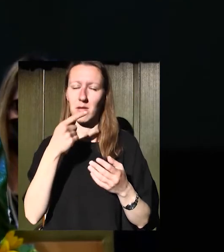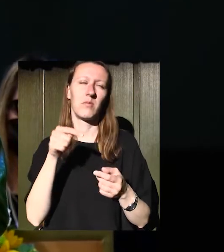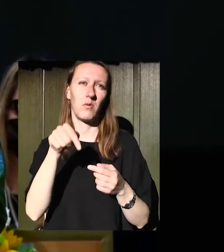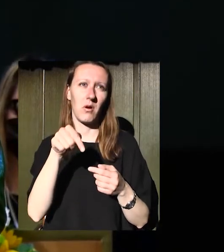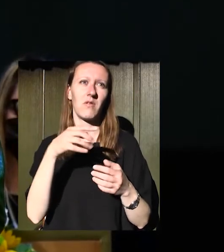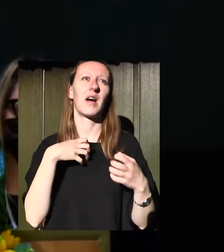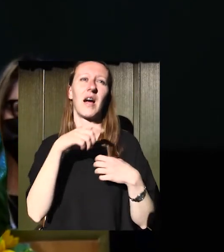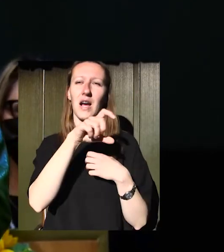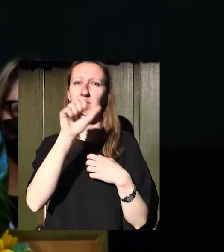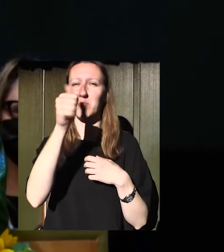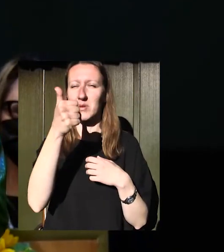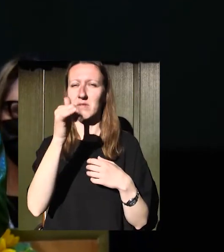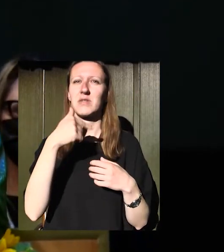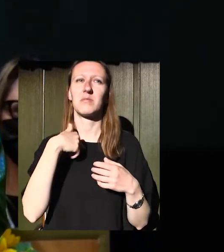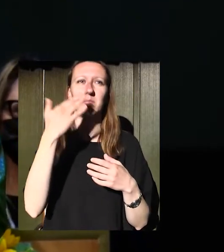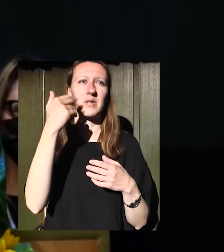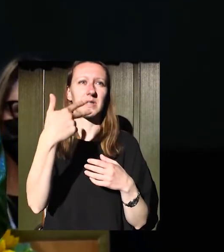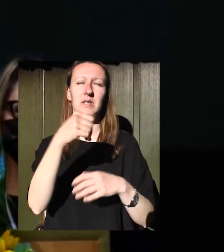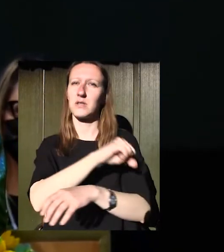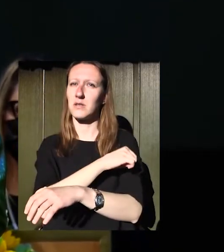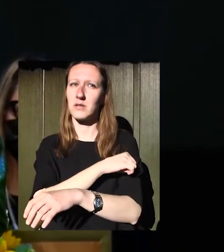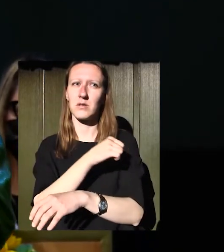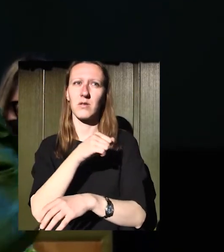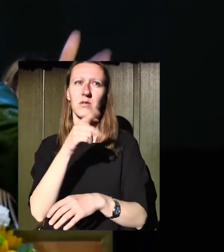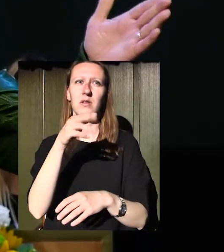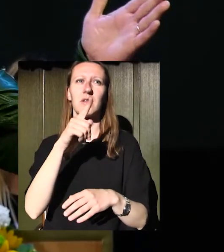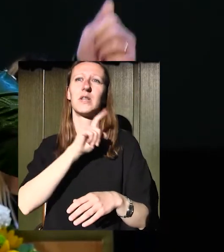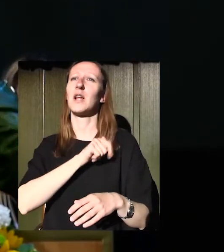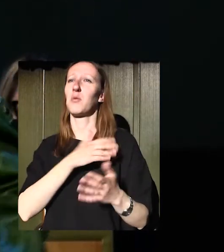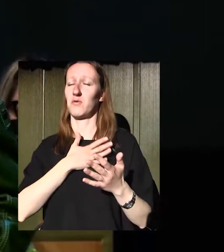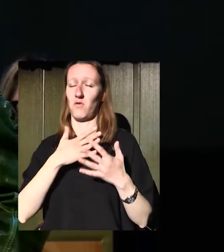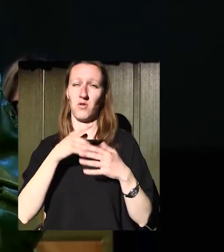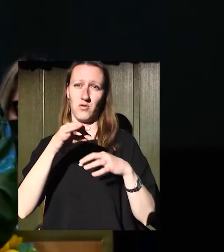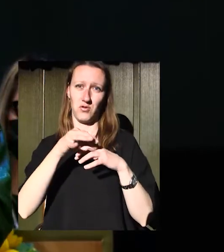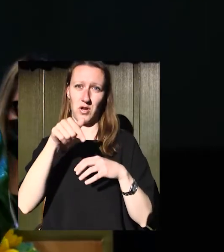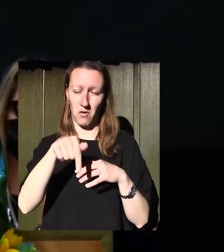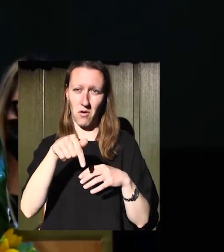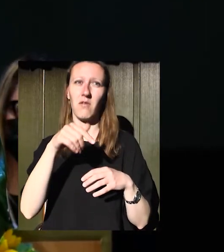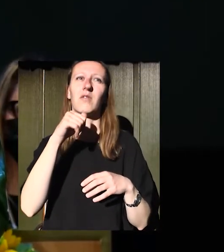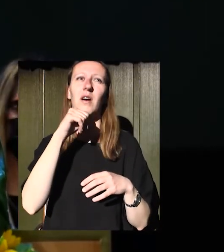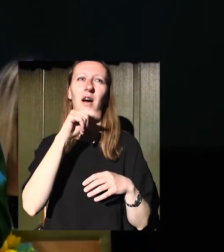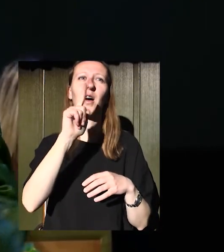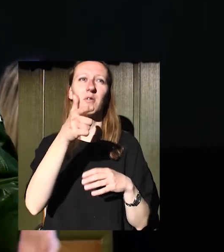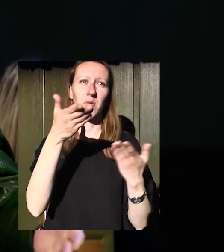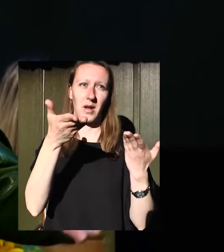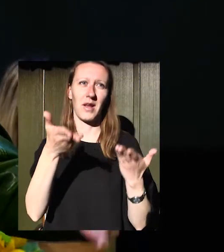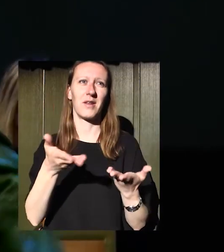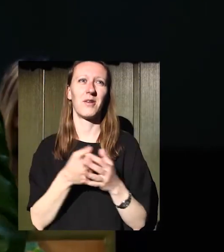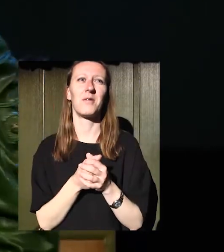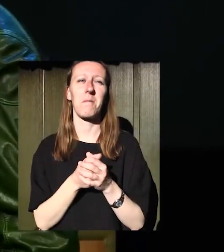stvari u ovome kazalištu. Prva je da sam se prije 30 godina zaljubio u svoju ženu, a druga je,